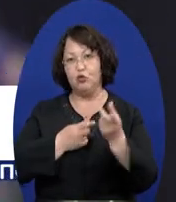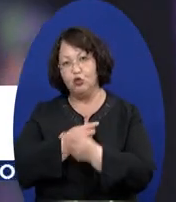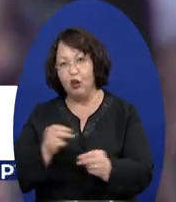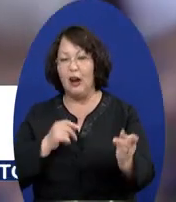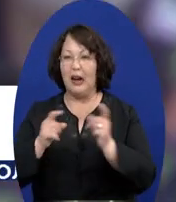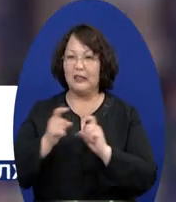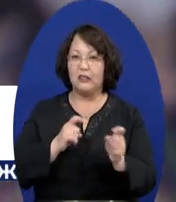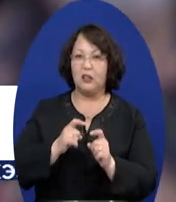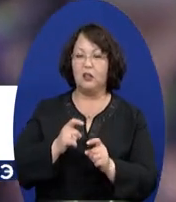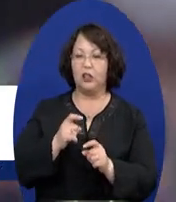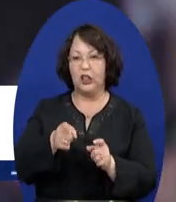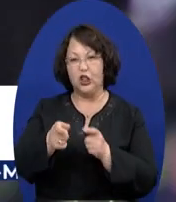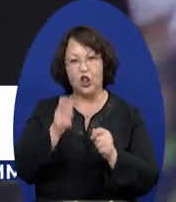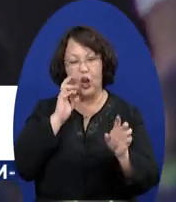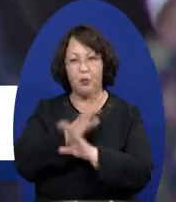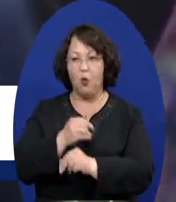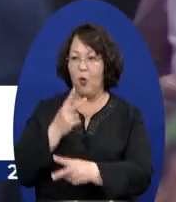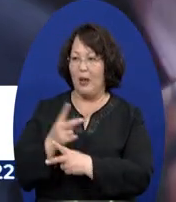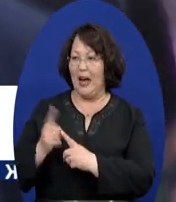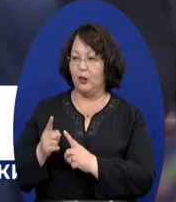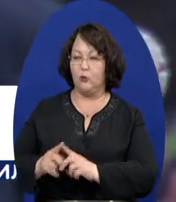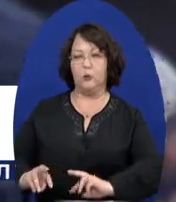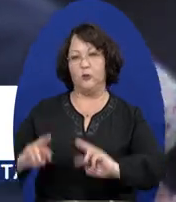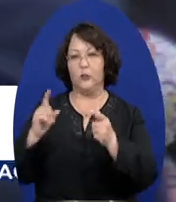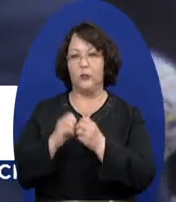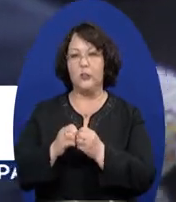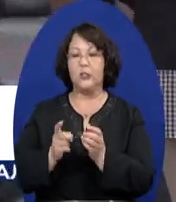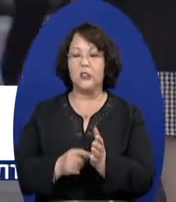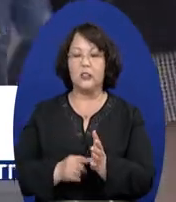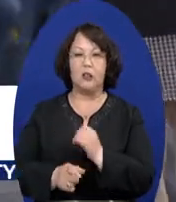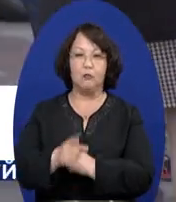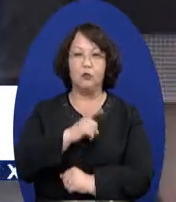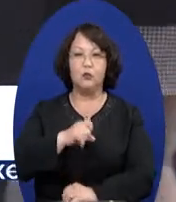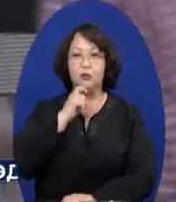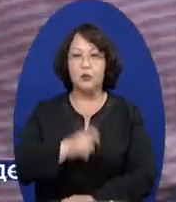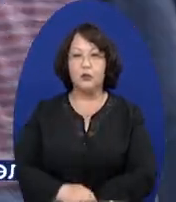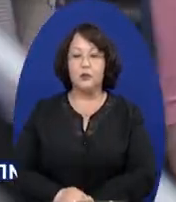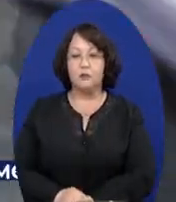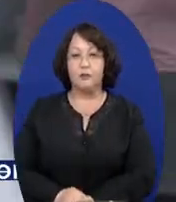төрлийн гэмт хэргийн хууль эргэцэн орчин нэмэгдүүлэх шаардлагатай байгааг мэрэгжилтнүүд хэлж байна.